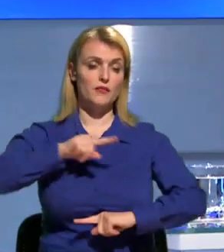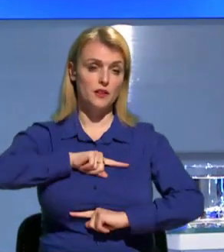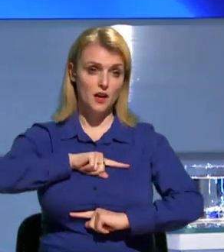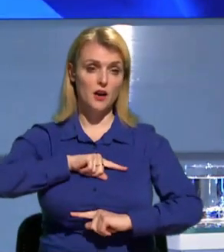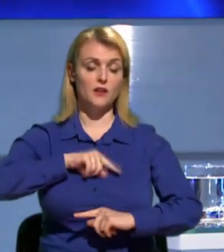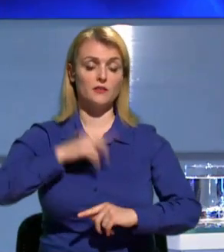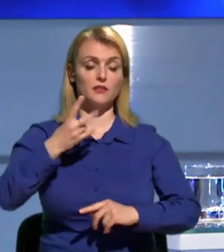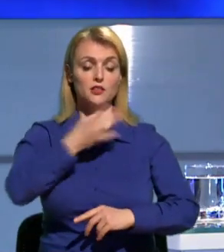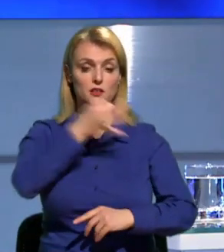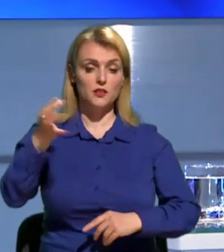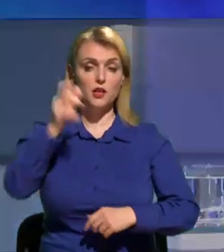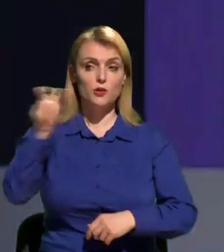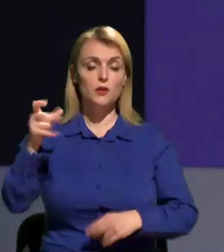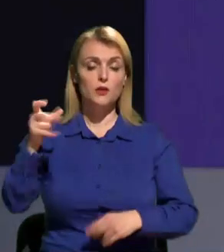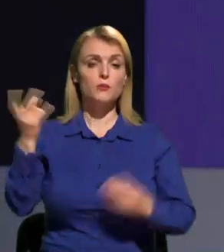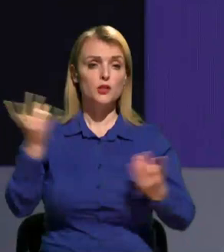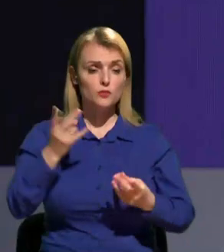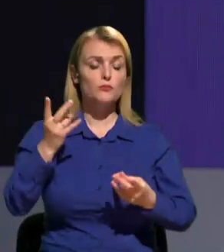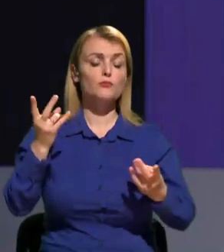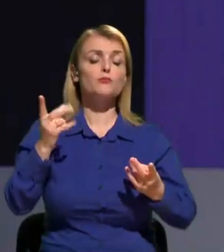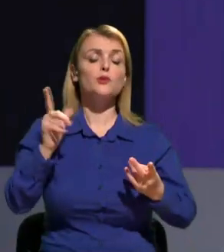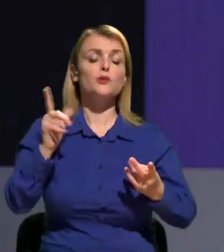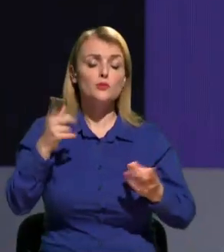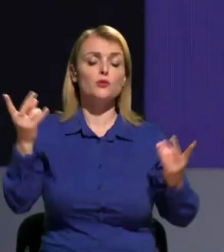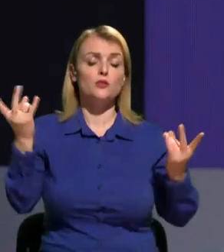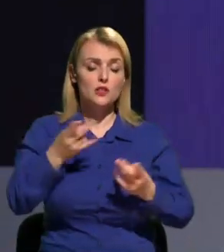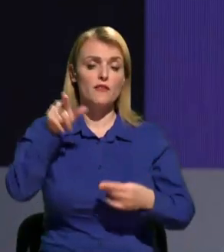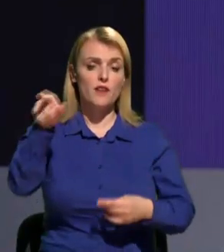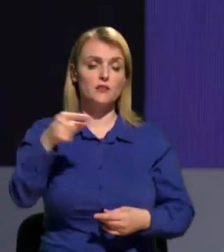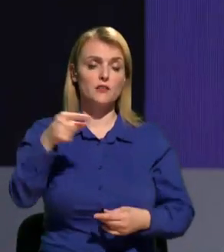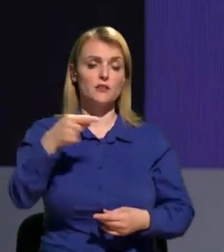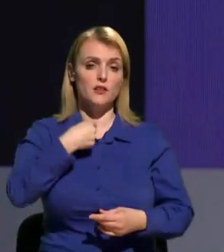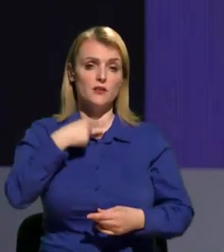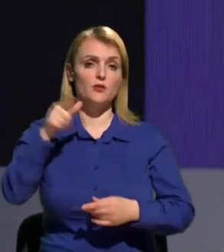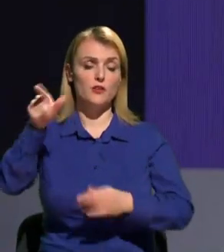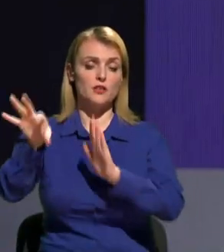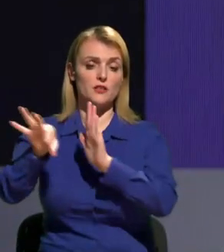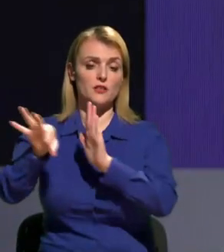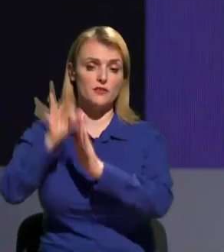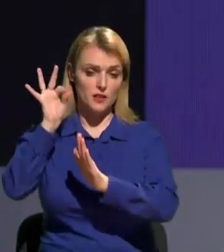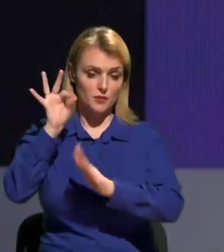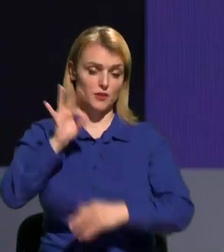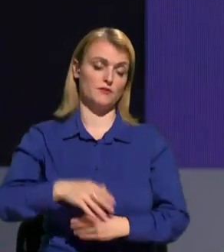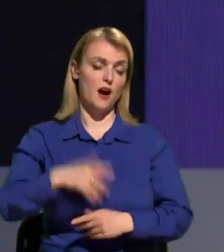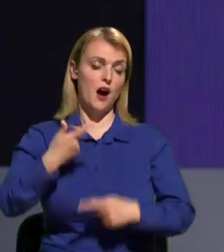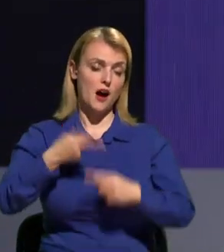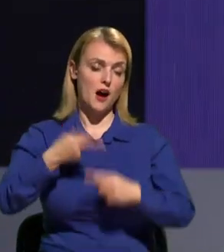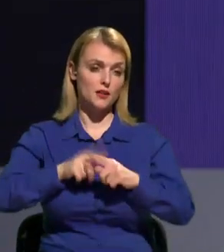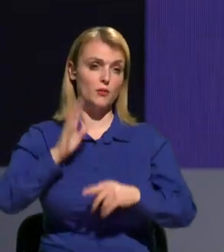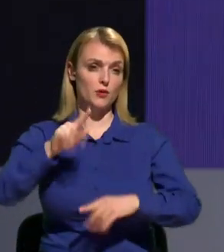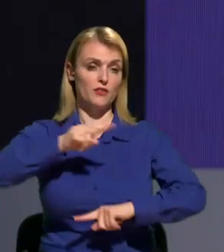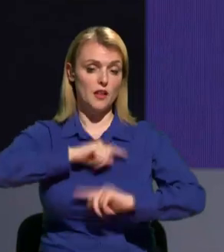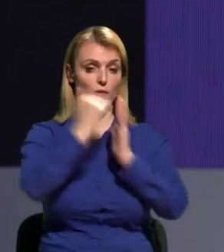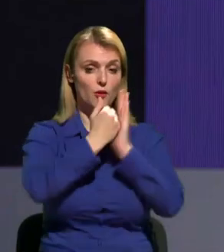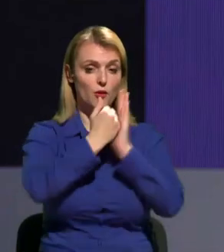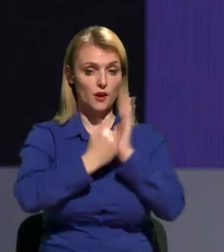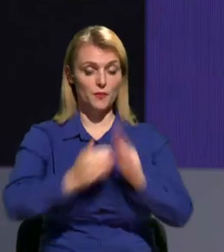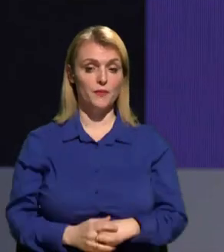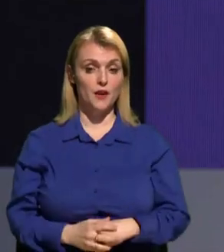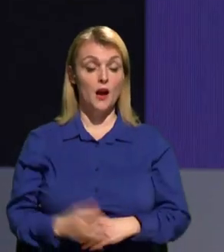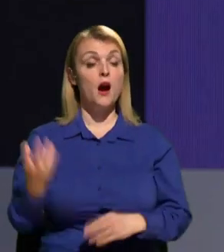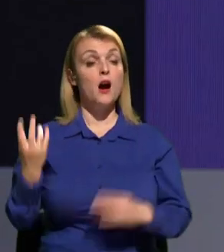voteze anume pentru dumneavoastră. Timpul care nu va fi utilizat în timpul dezbaterilor va fi adăugat la mesajul de final. Sunt și reguli pe